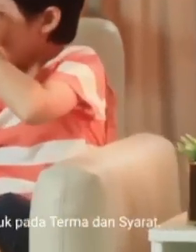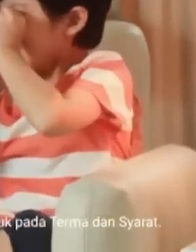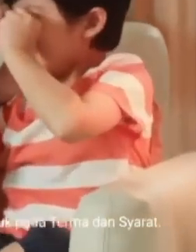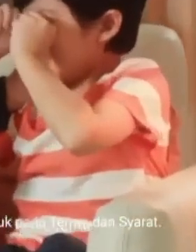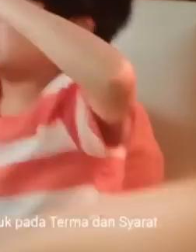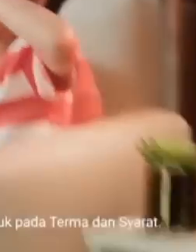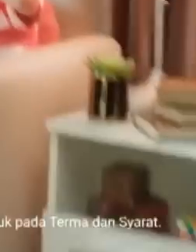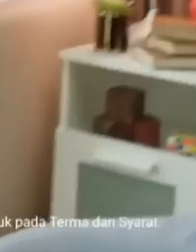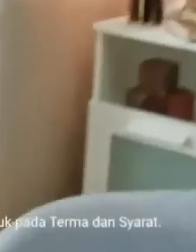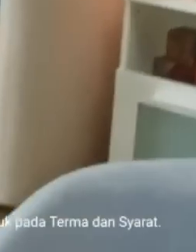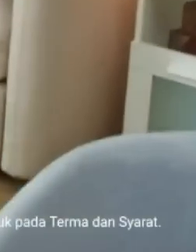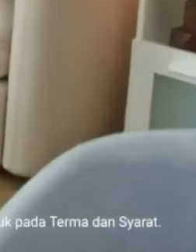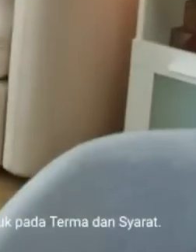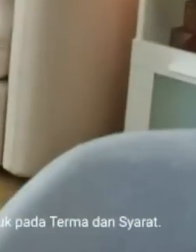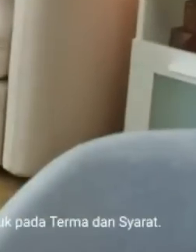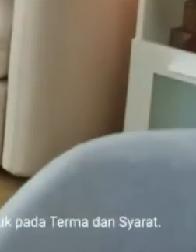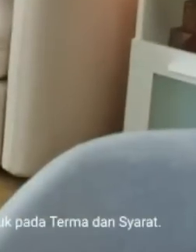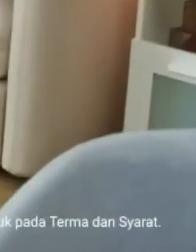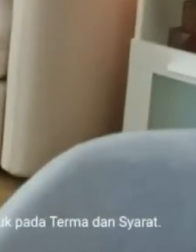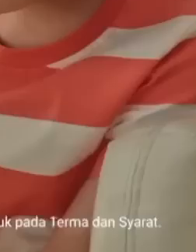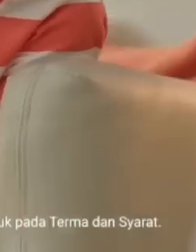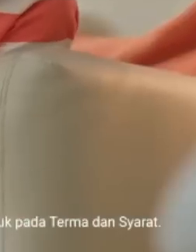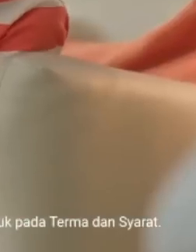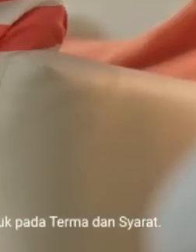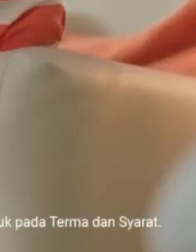Penghantaran percuma.